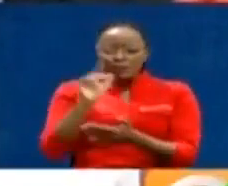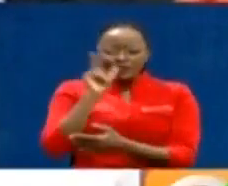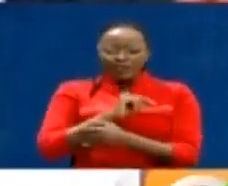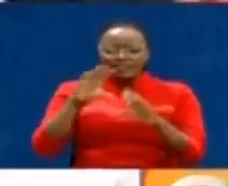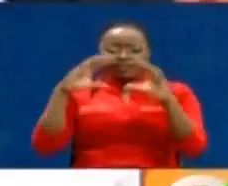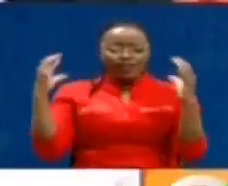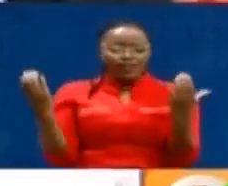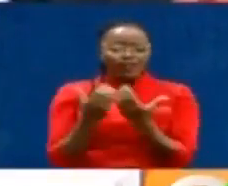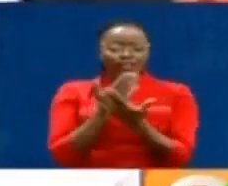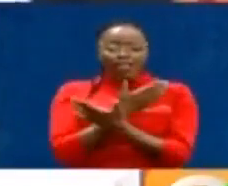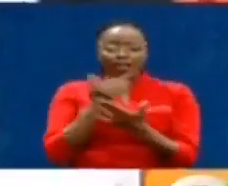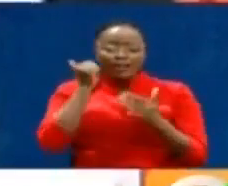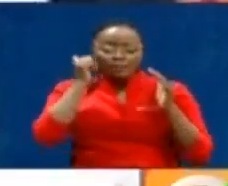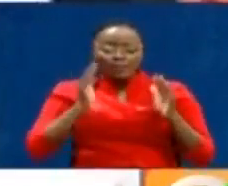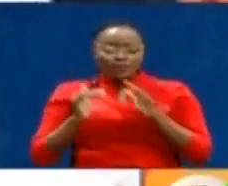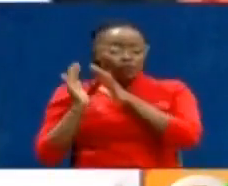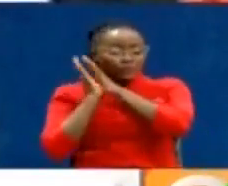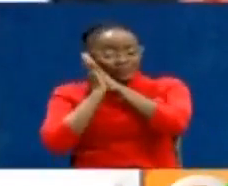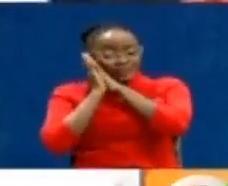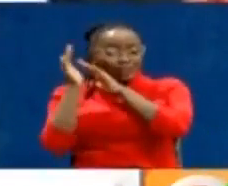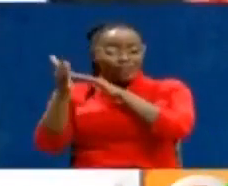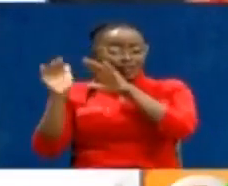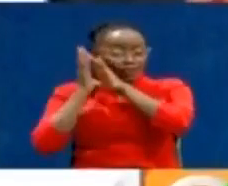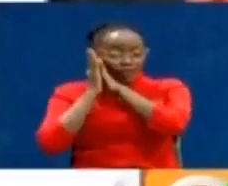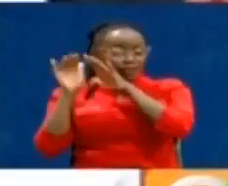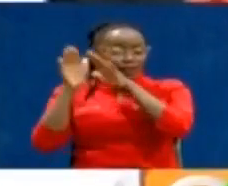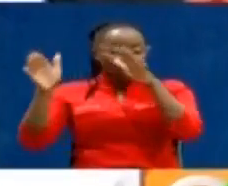pasipo mgonjwa yote kulalia kitanda hapa.